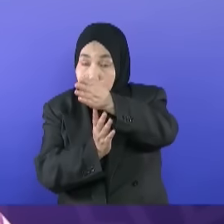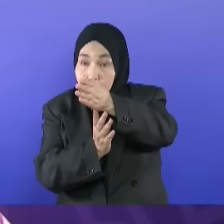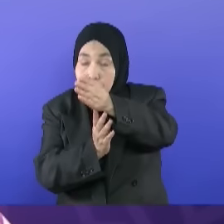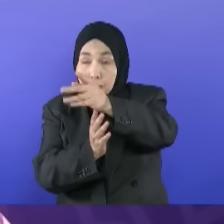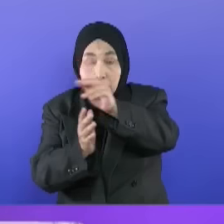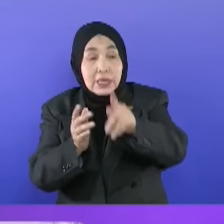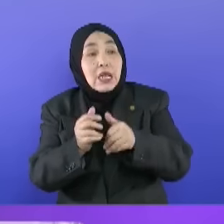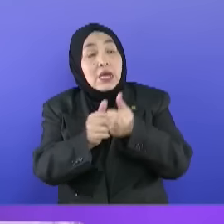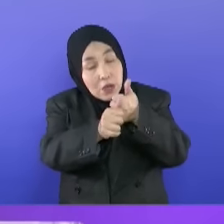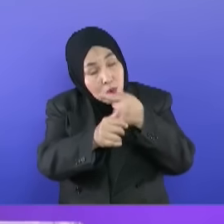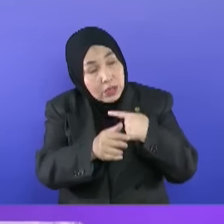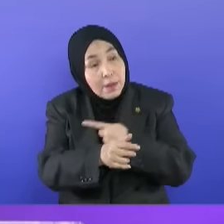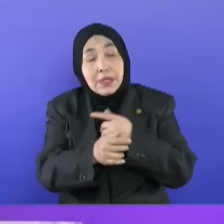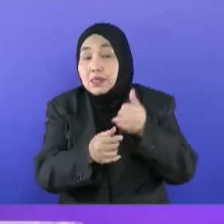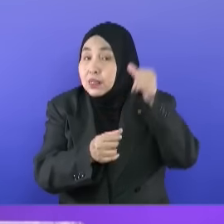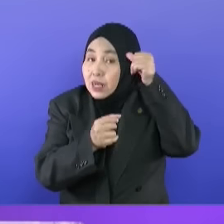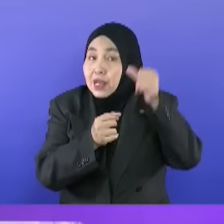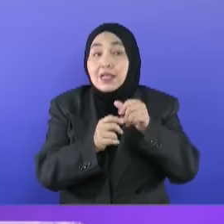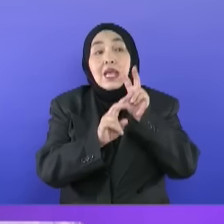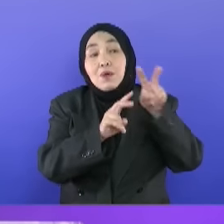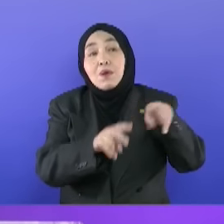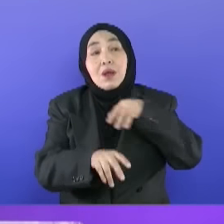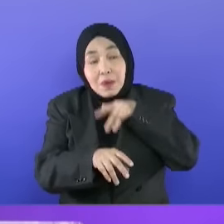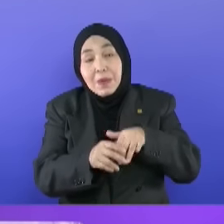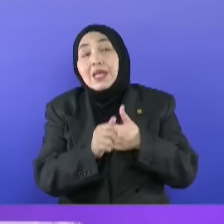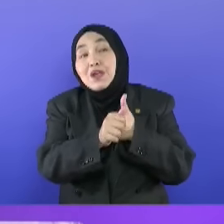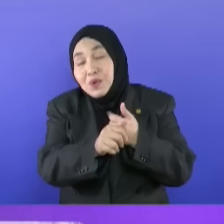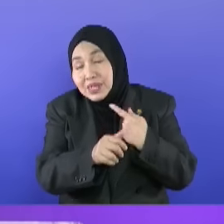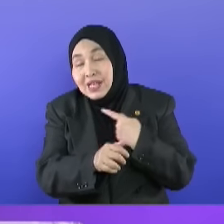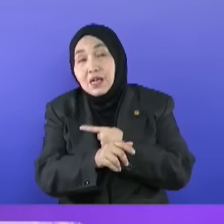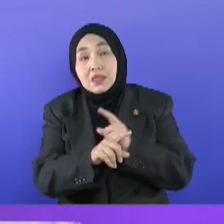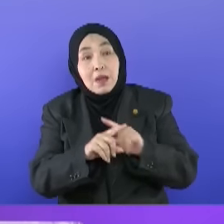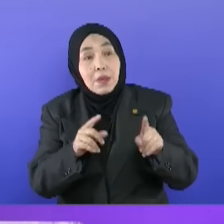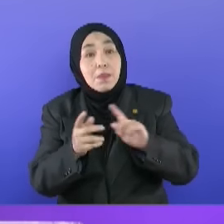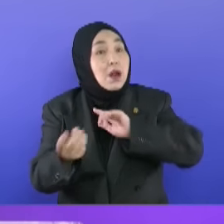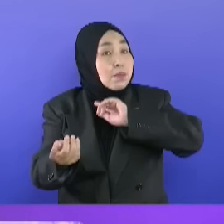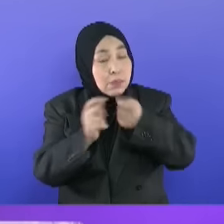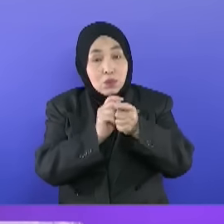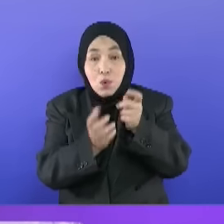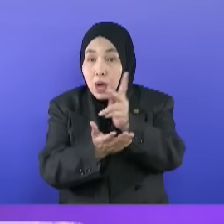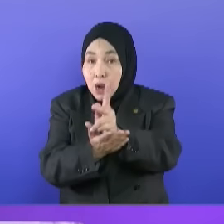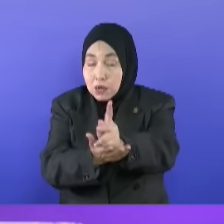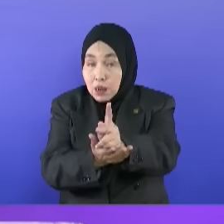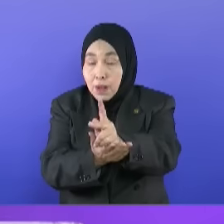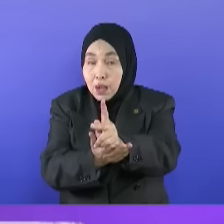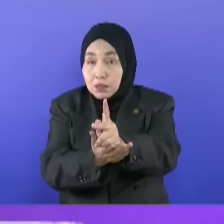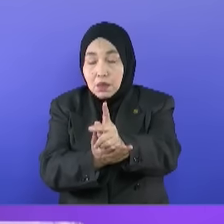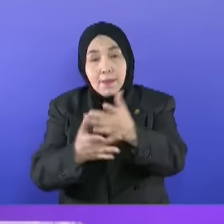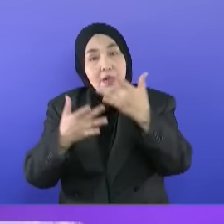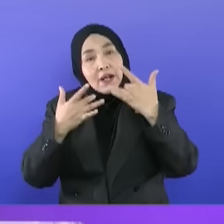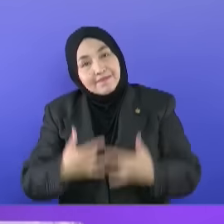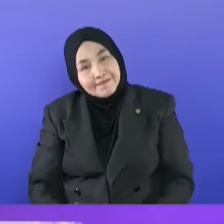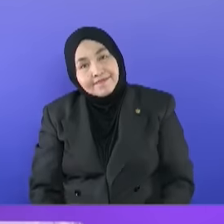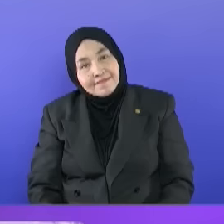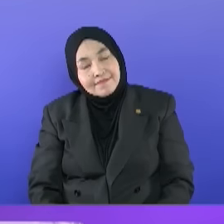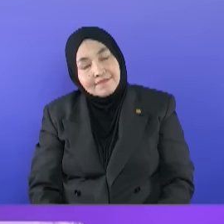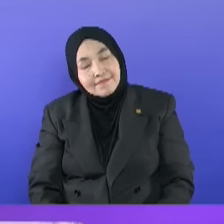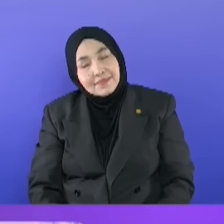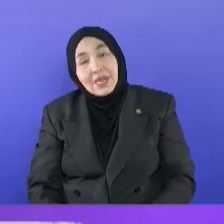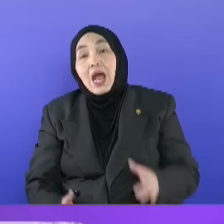ikutlah kami. Ha pasal dia ingat bahawa oh tengok Nabi Muhammad dah ikut pada kita tapi bila pertukaran kiblat mereka kecewa. Pasal itu